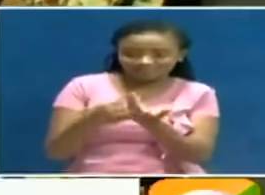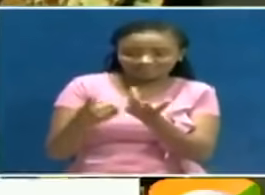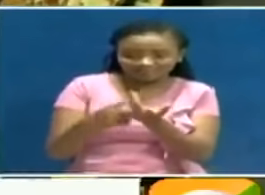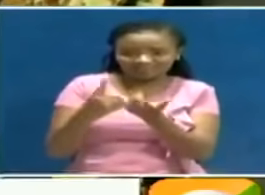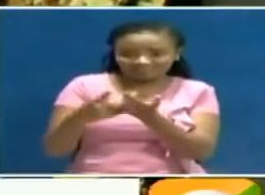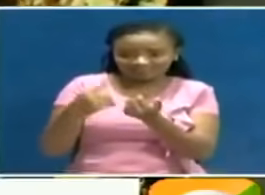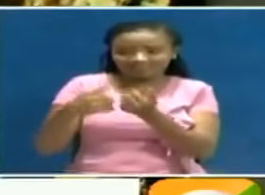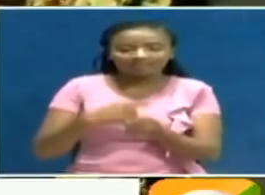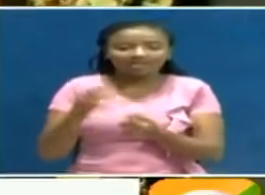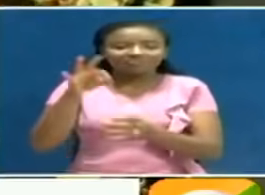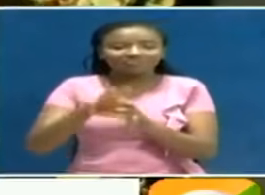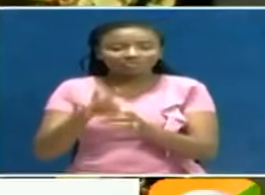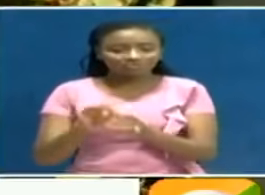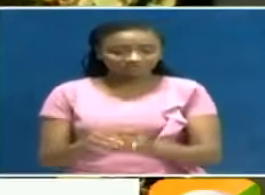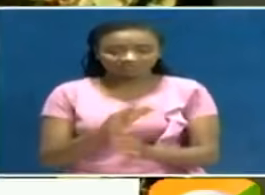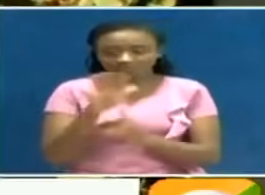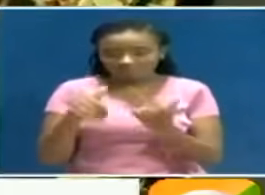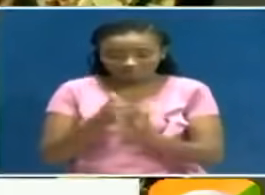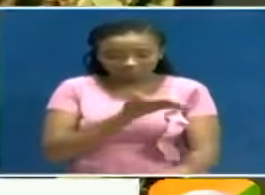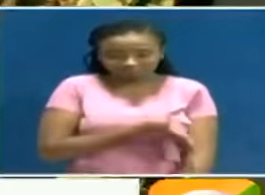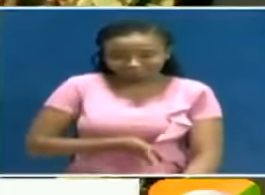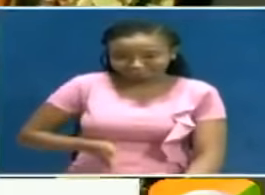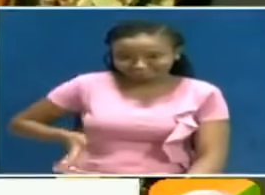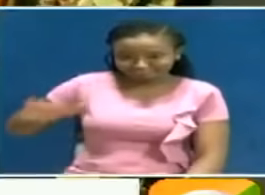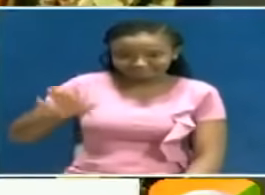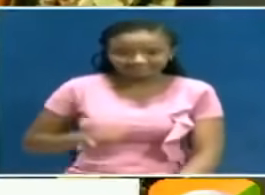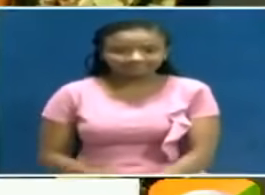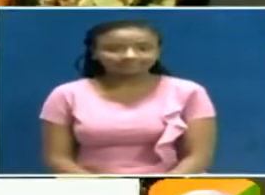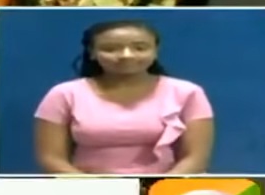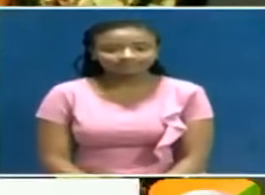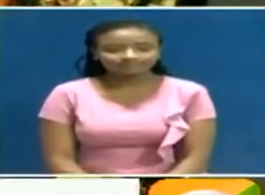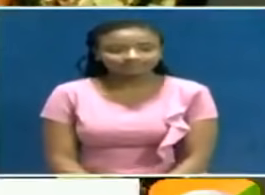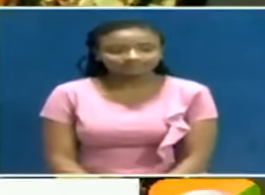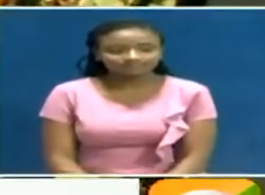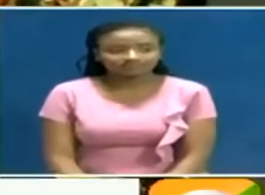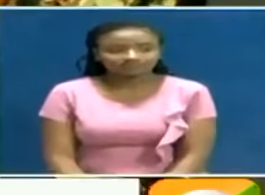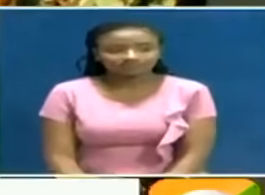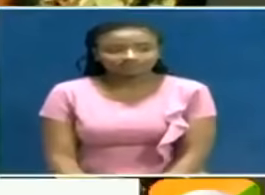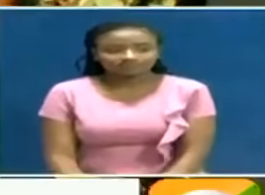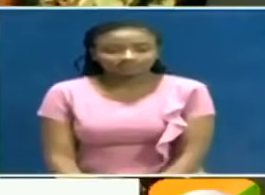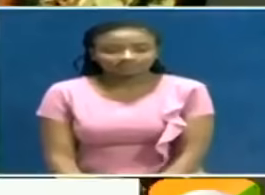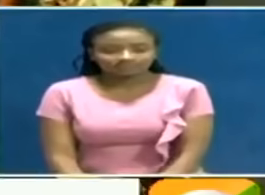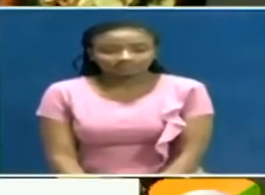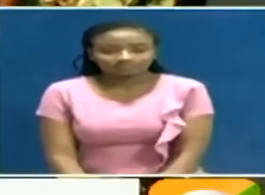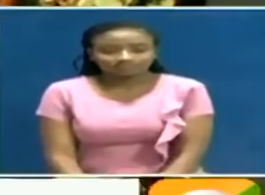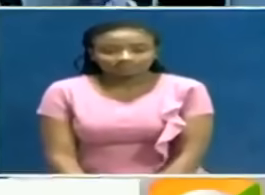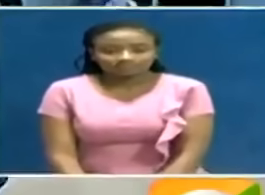ya kujumuishwa kwa kura utakuwa ukiendelea usiku kucha. Crispin Otieno, runinga ya Citizen, Bonchari, kaunti ya Kisii.